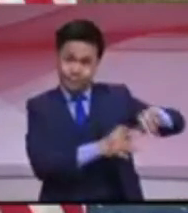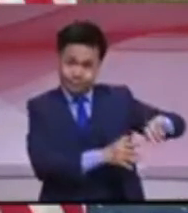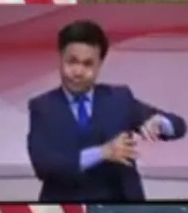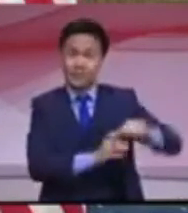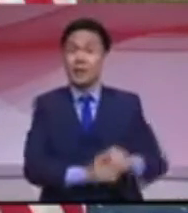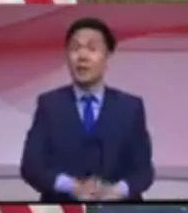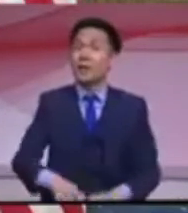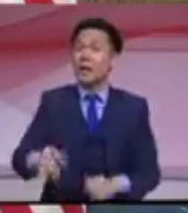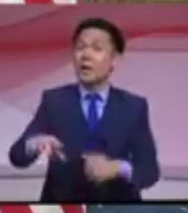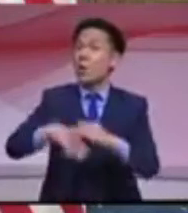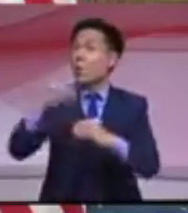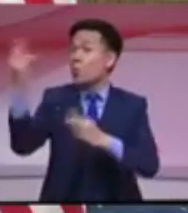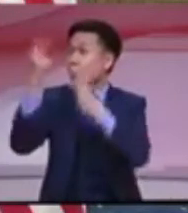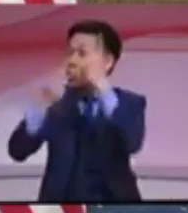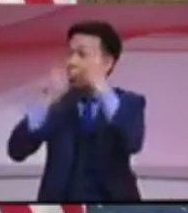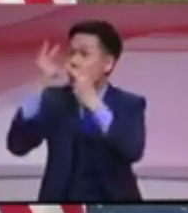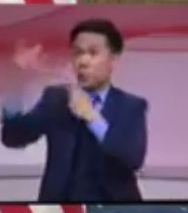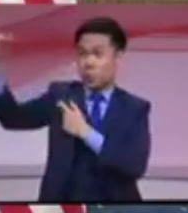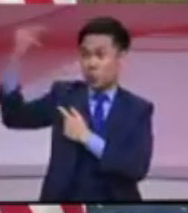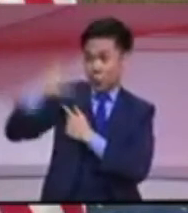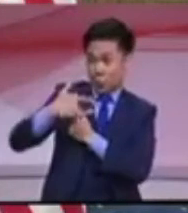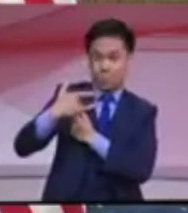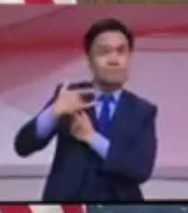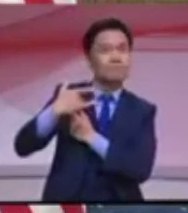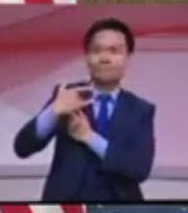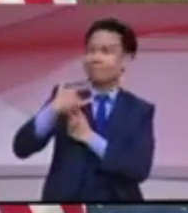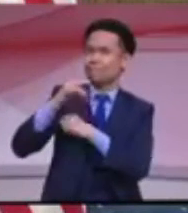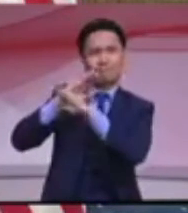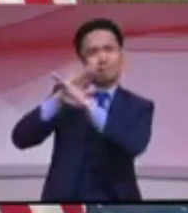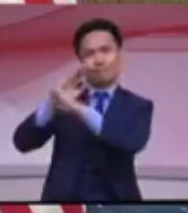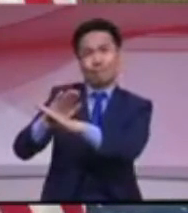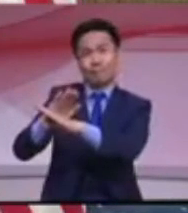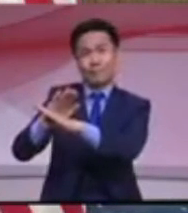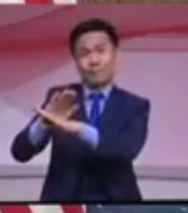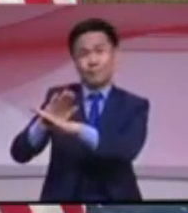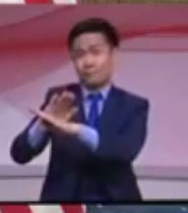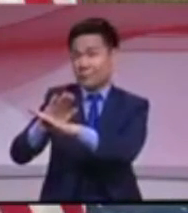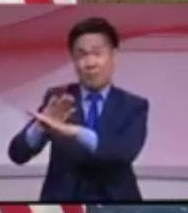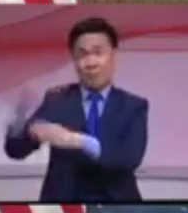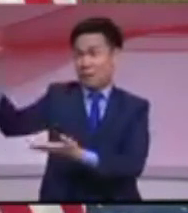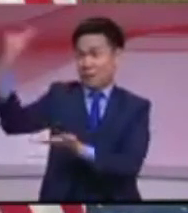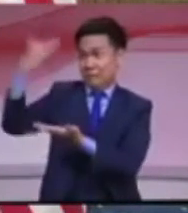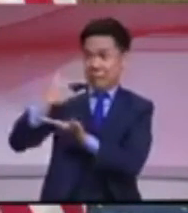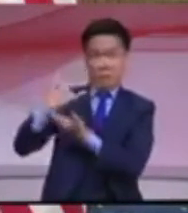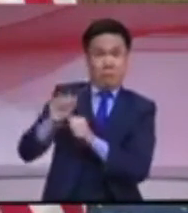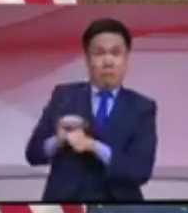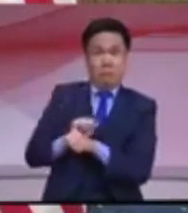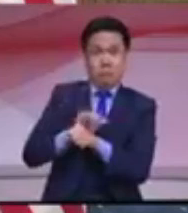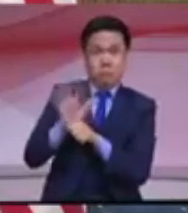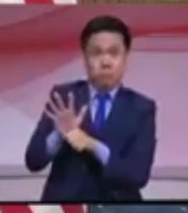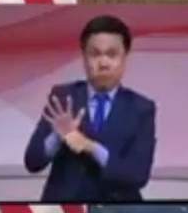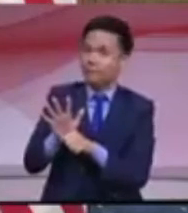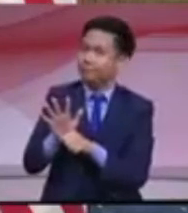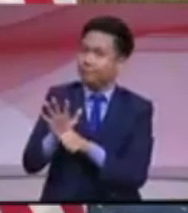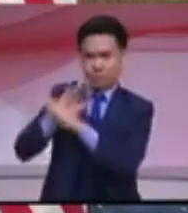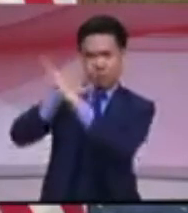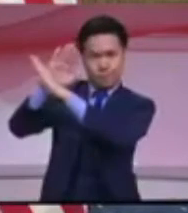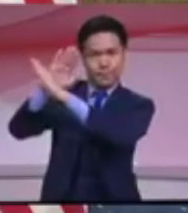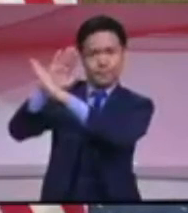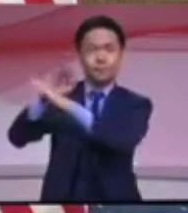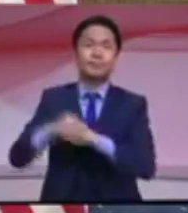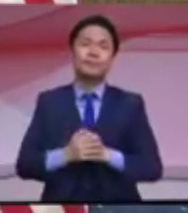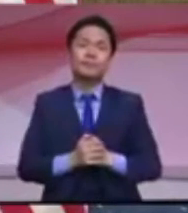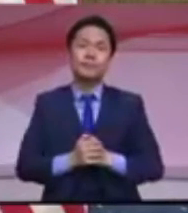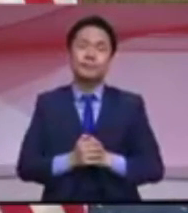masih tidak dibenarkan untuk mengelakkan penurunan casting pot ke dalam negara kita